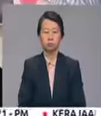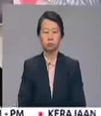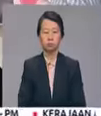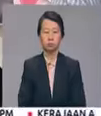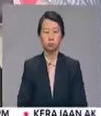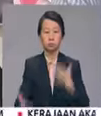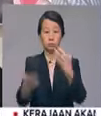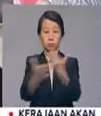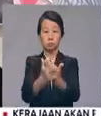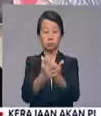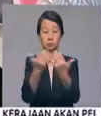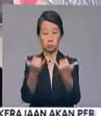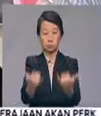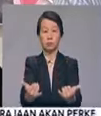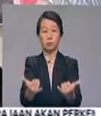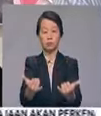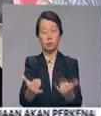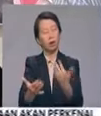Setakat ini,